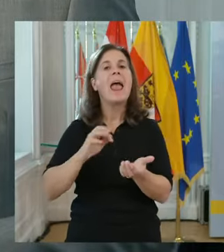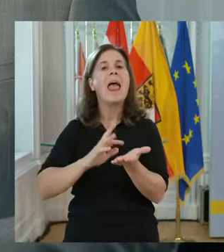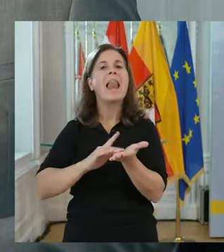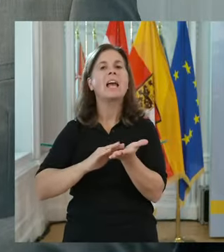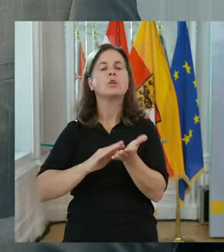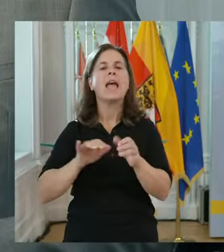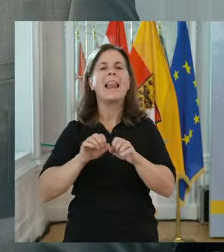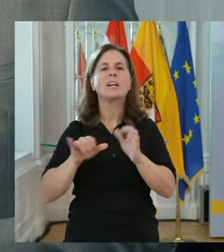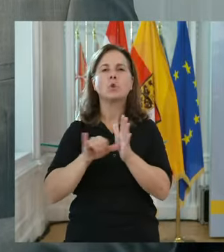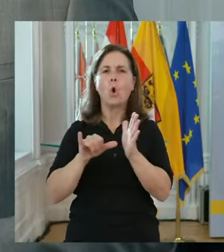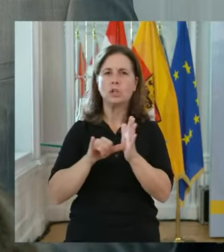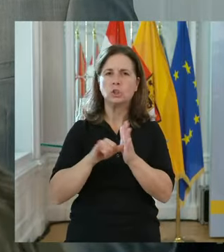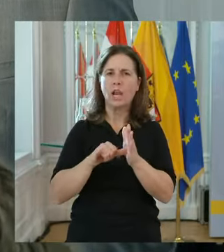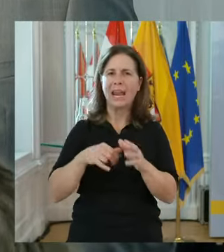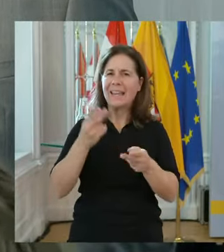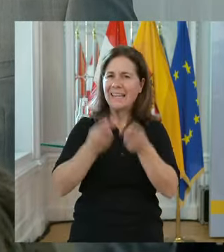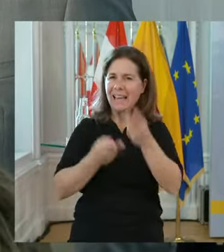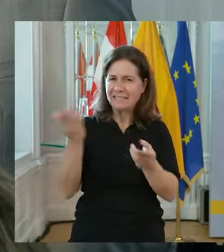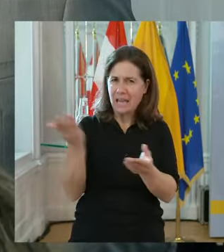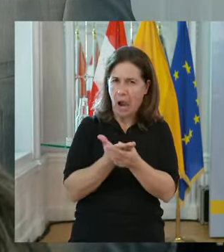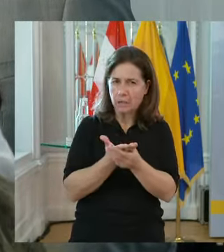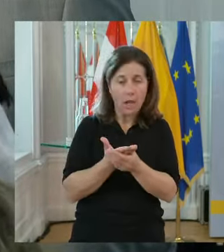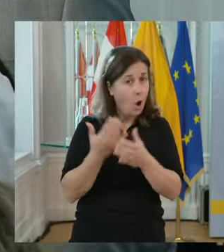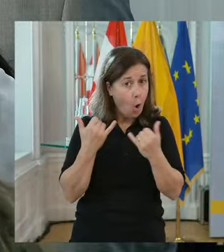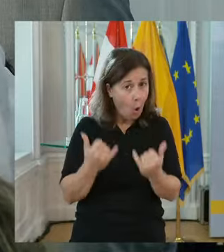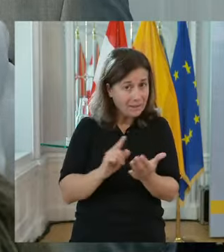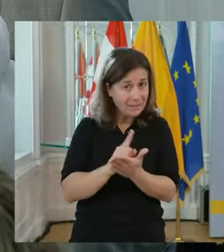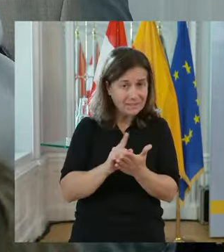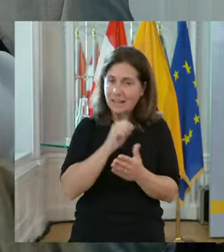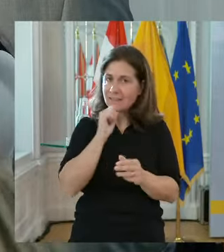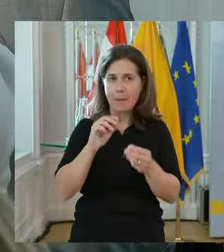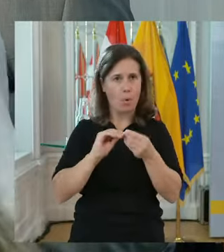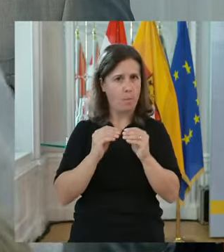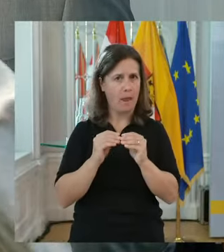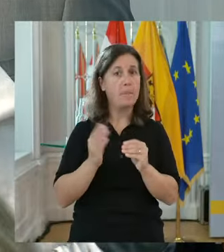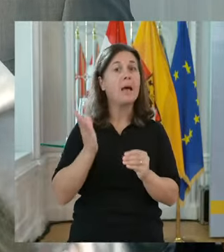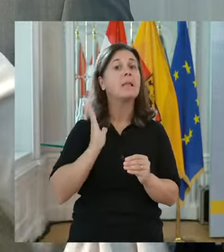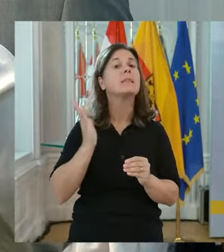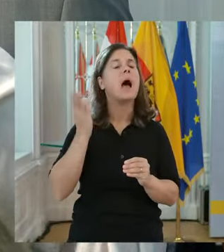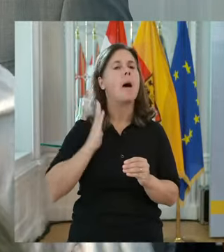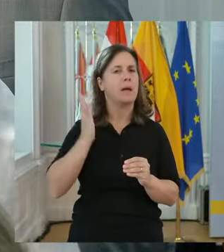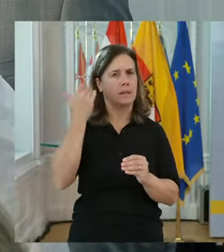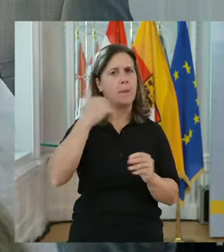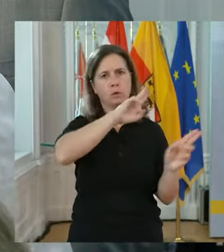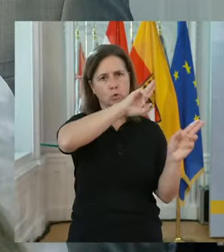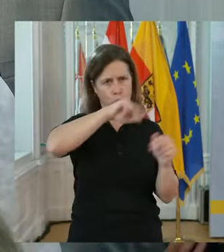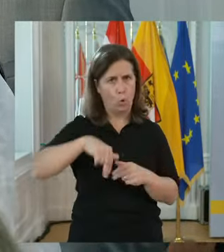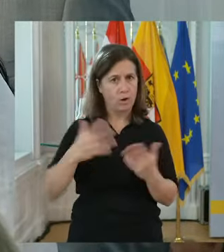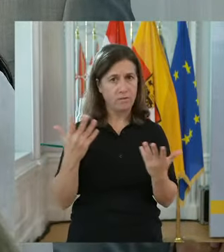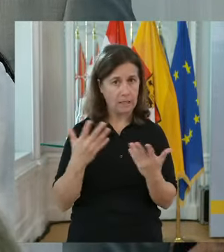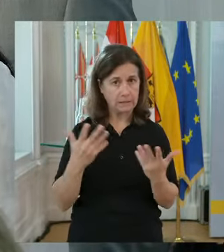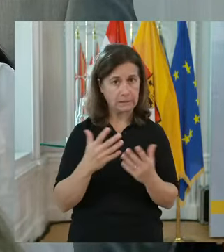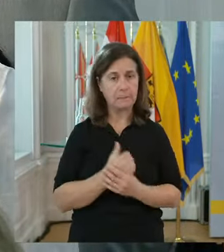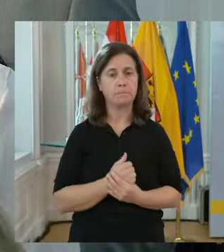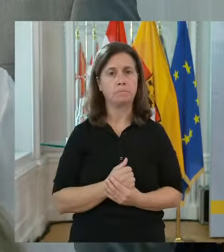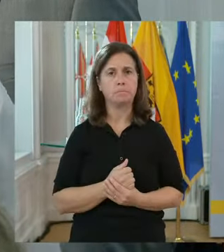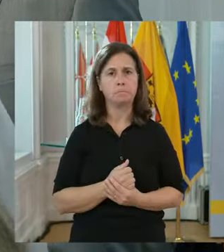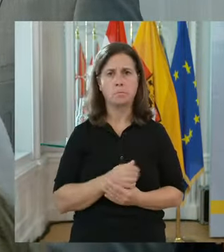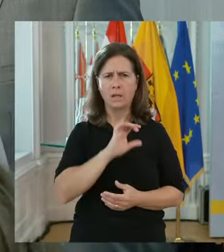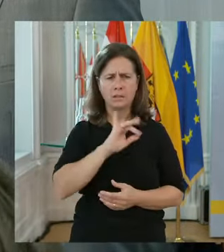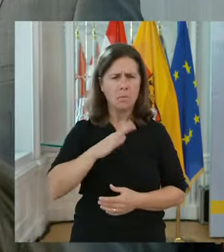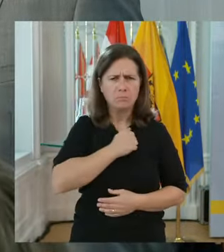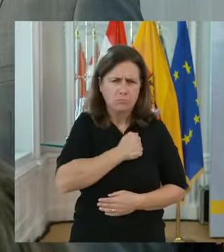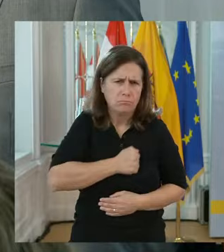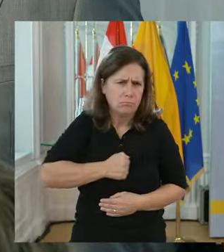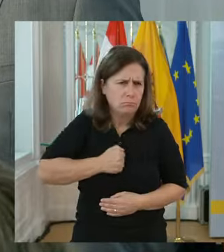Gerichtsakte, wo ich mir denke, das wäre heutzutage überhaupt kein Thema. Jedenfalls war es so, sie kam zurück, war sehr